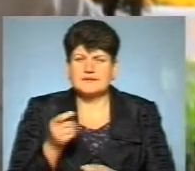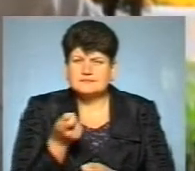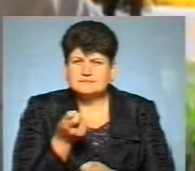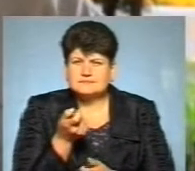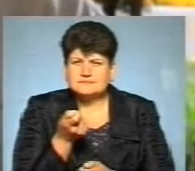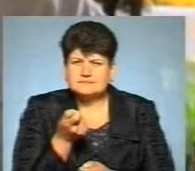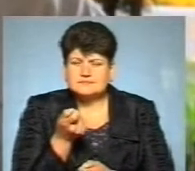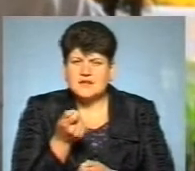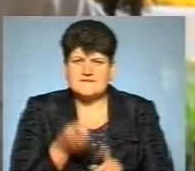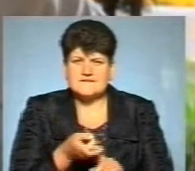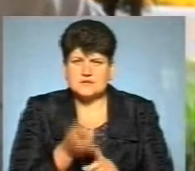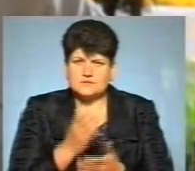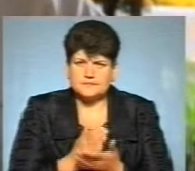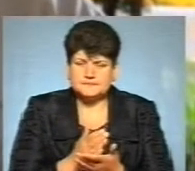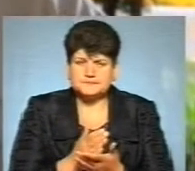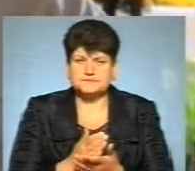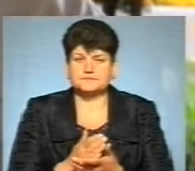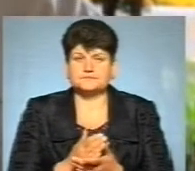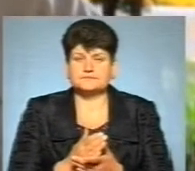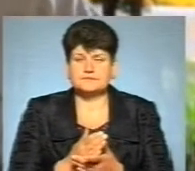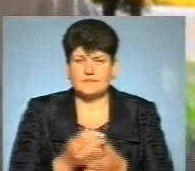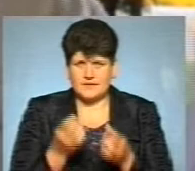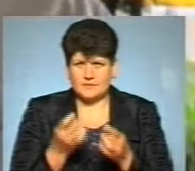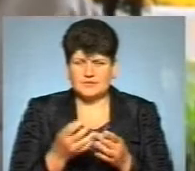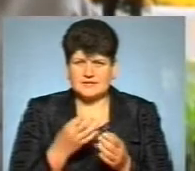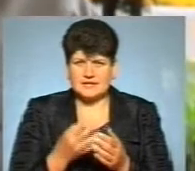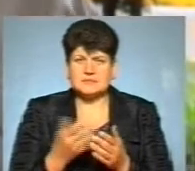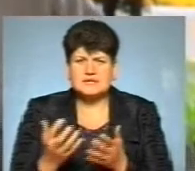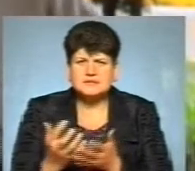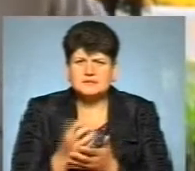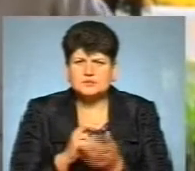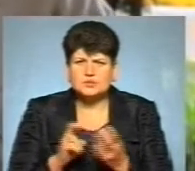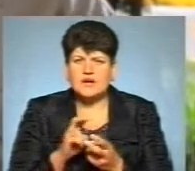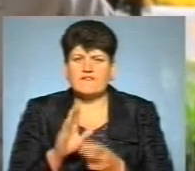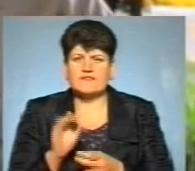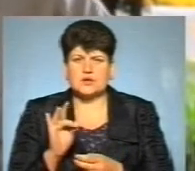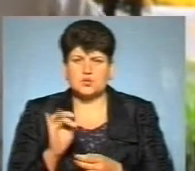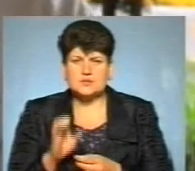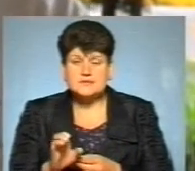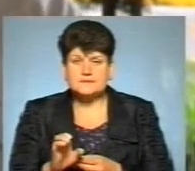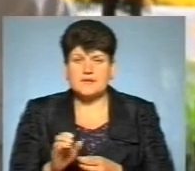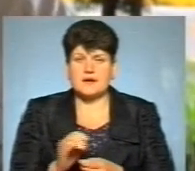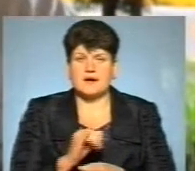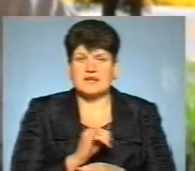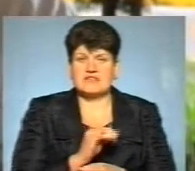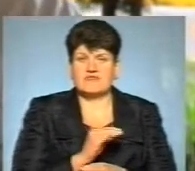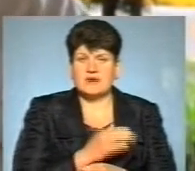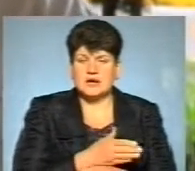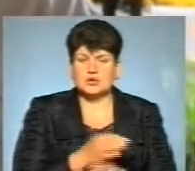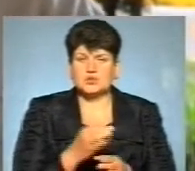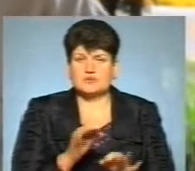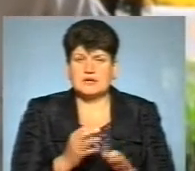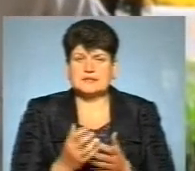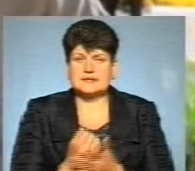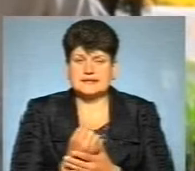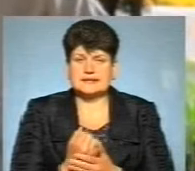геному вірусу. А якщо так уже спрощено, то ми виявляємо вірус. А ІФА дозволяє виявити